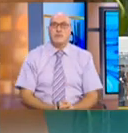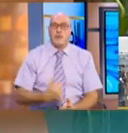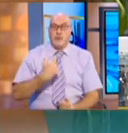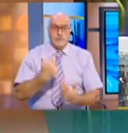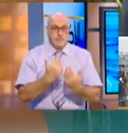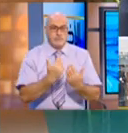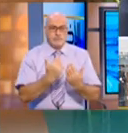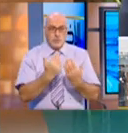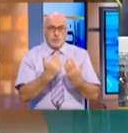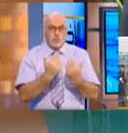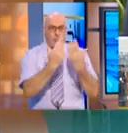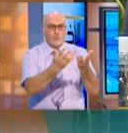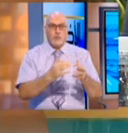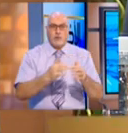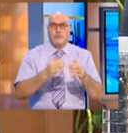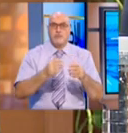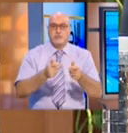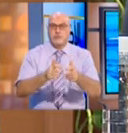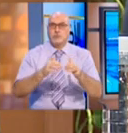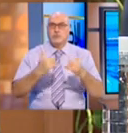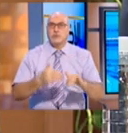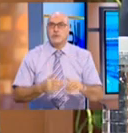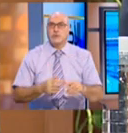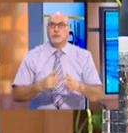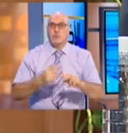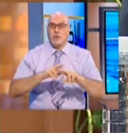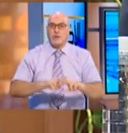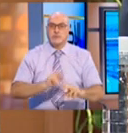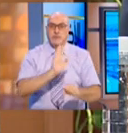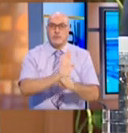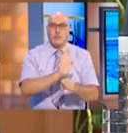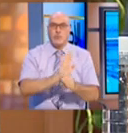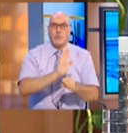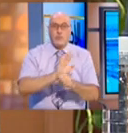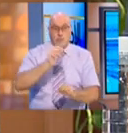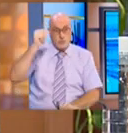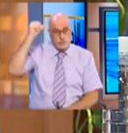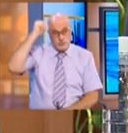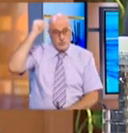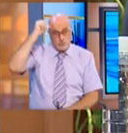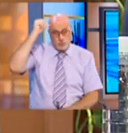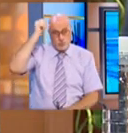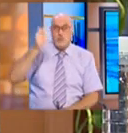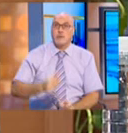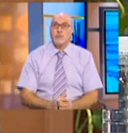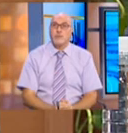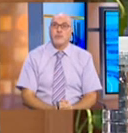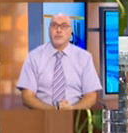نسلم بحول الله هذه الأعمال حتى تبقى شاهدا على الذاكرة، ونكرس